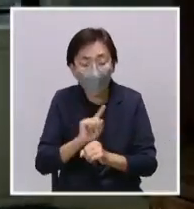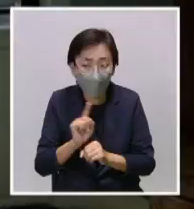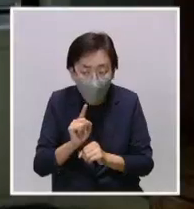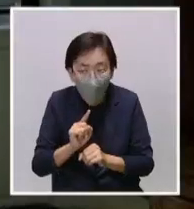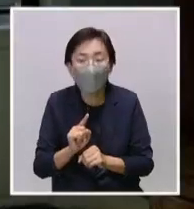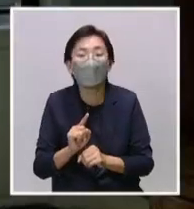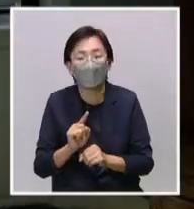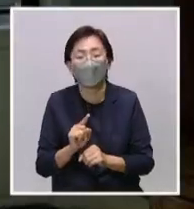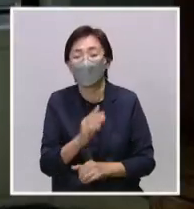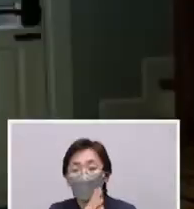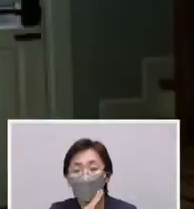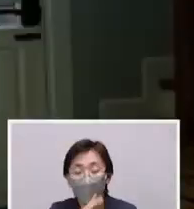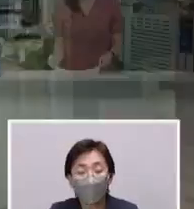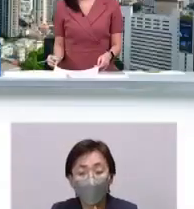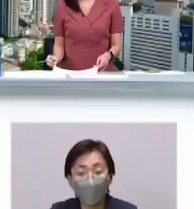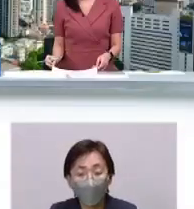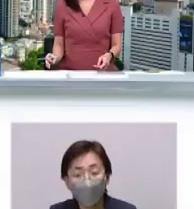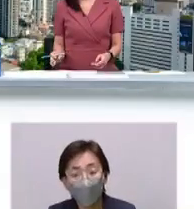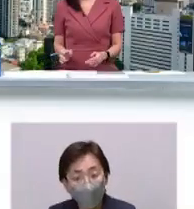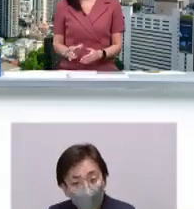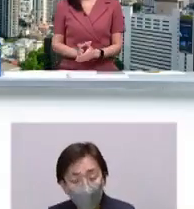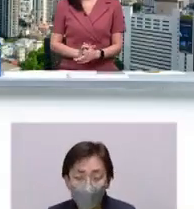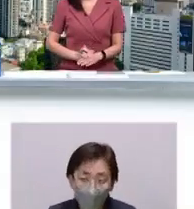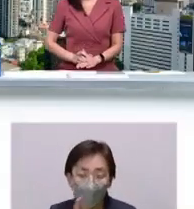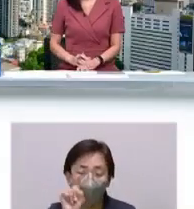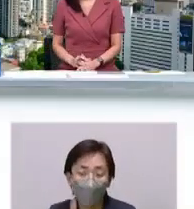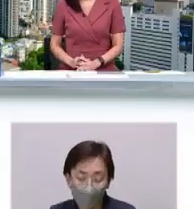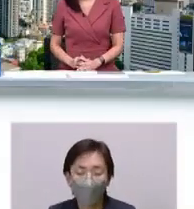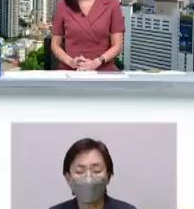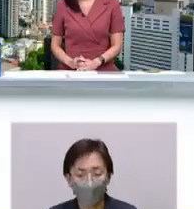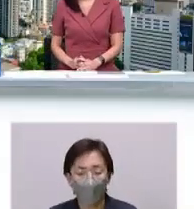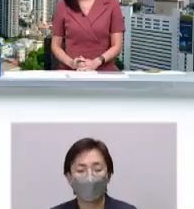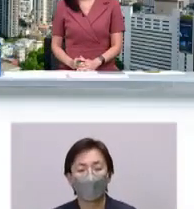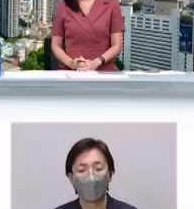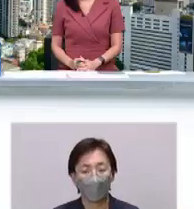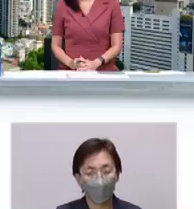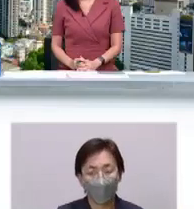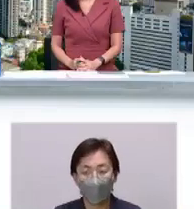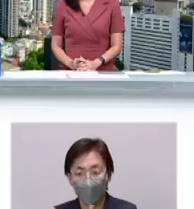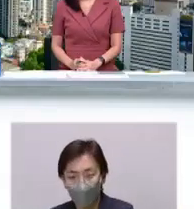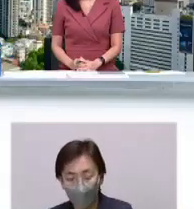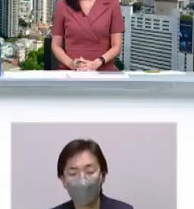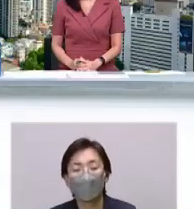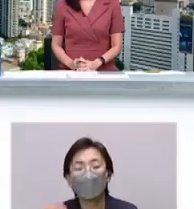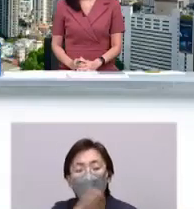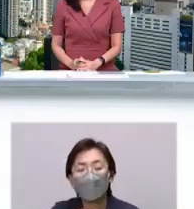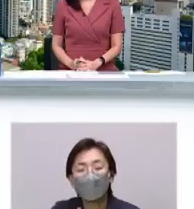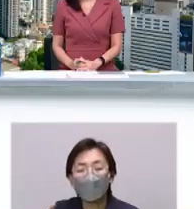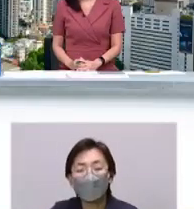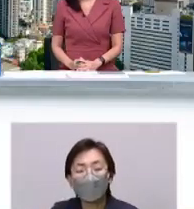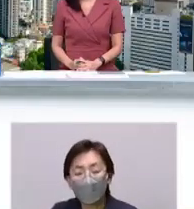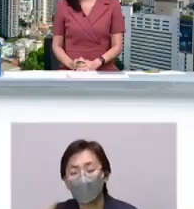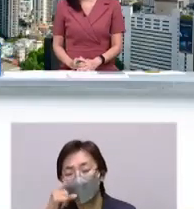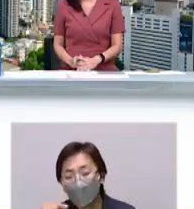จะเป็นการชี้ชะตาว่ายังจะมีการเจรจากันต่อไปหรือไม่เนี่ยอนาคตนะคะเรื่องว่ารัสเซียกับสหรัฐและก็ชาติทางนี้ตะวันตกค่ะ